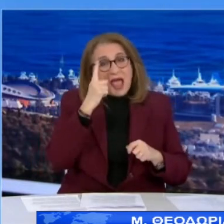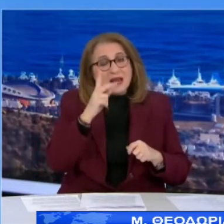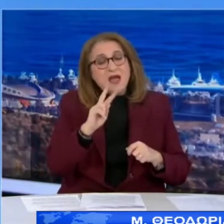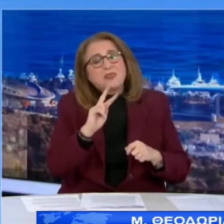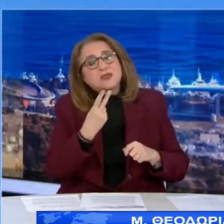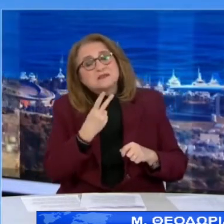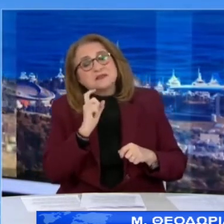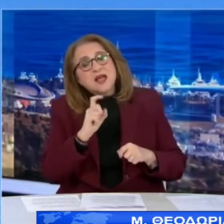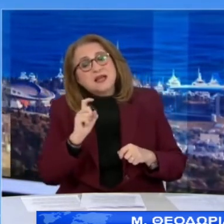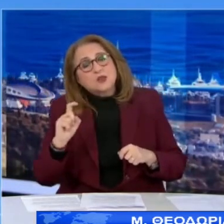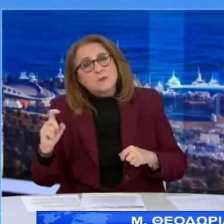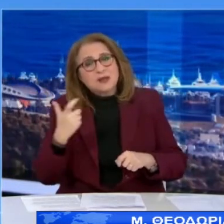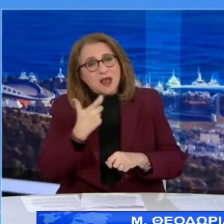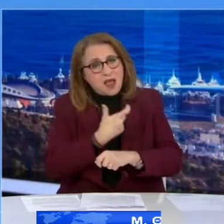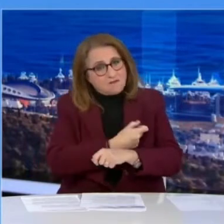1 δισεκατομμύριο